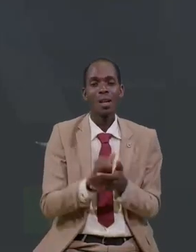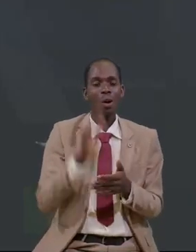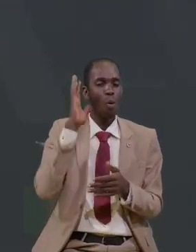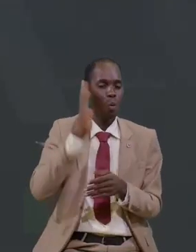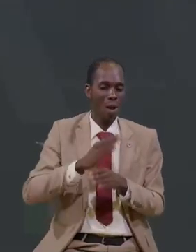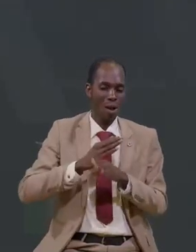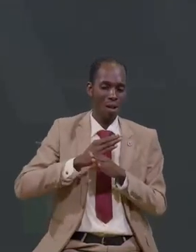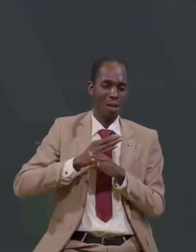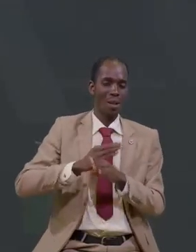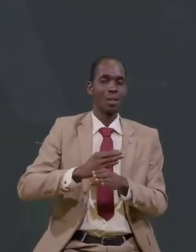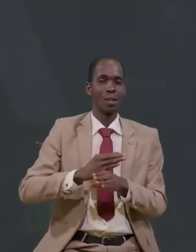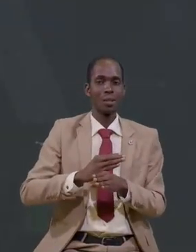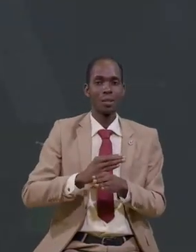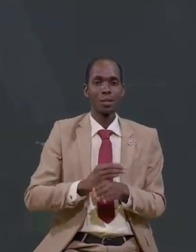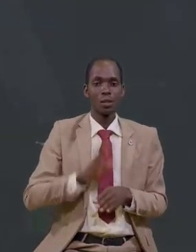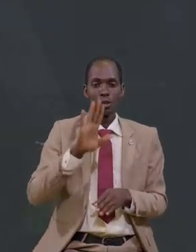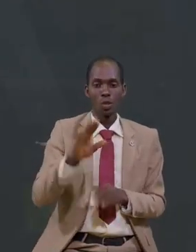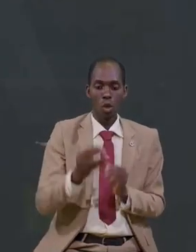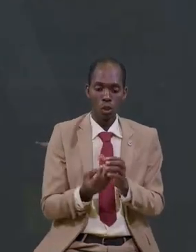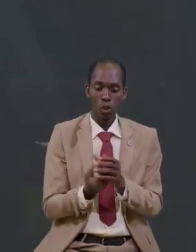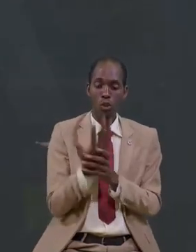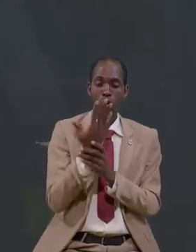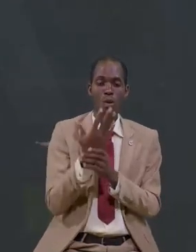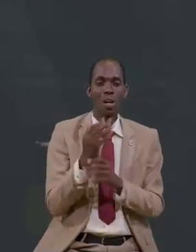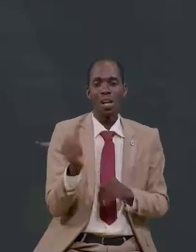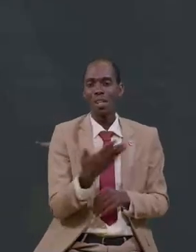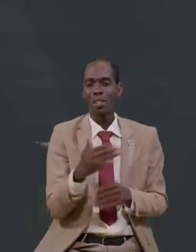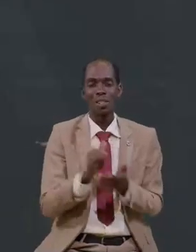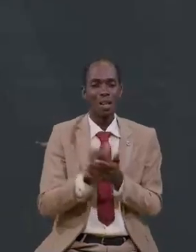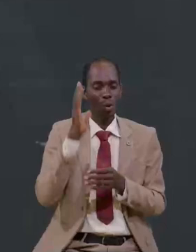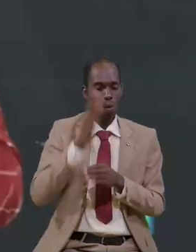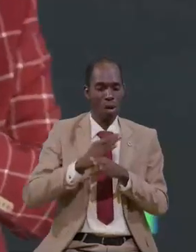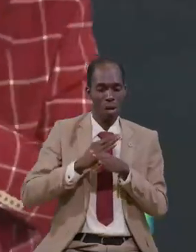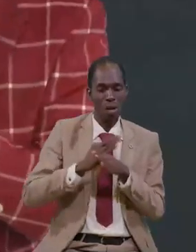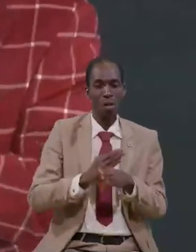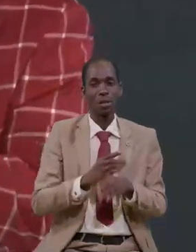va empêcher ta marche à l'avant.